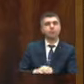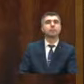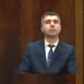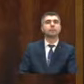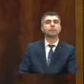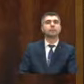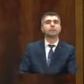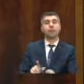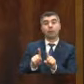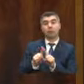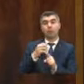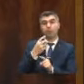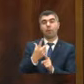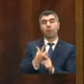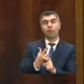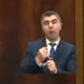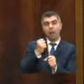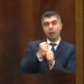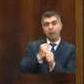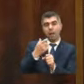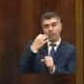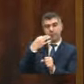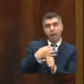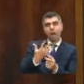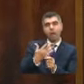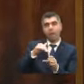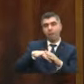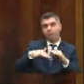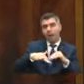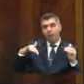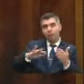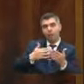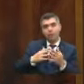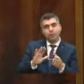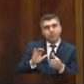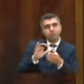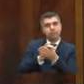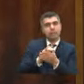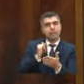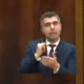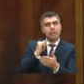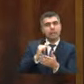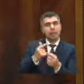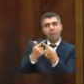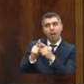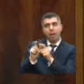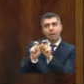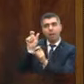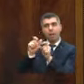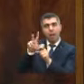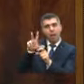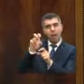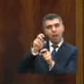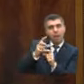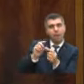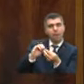طبيعة مهمتنا التمثيلية كنواب للأمة ملتصقين ومتعايشين مع الواقع اليومي للمواطنين والمواطنات